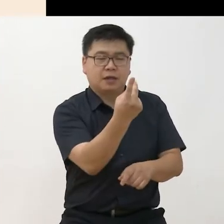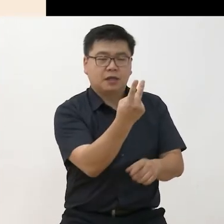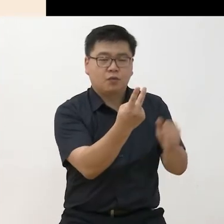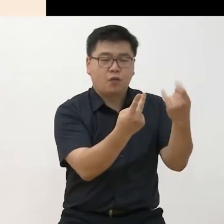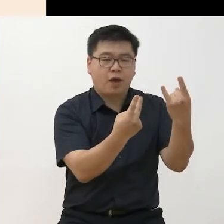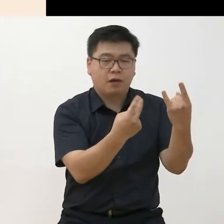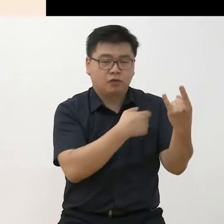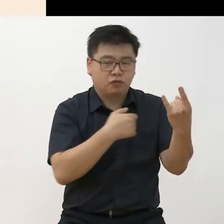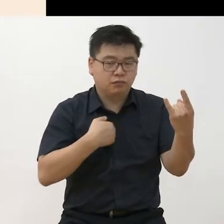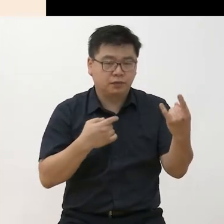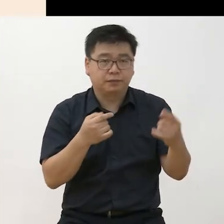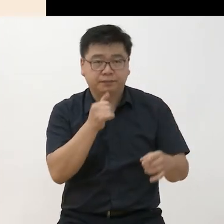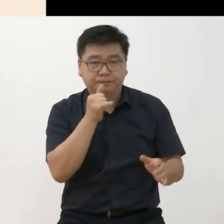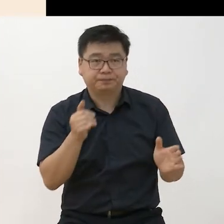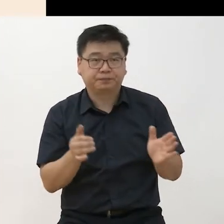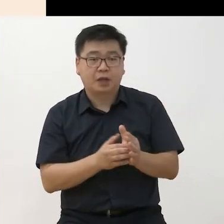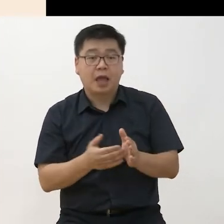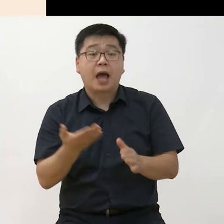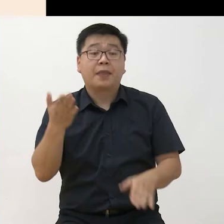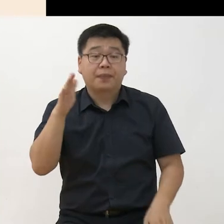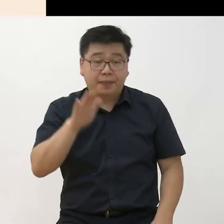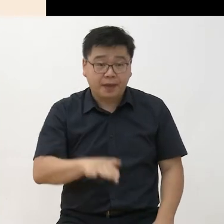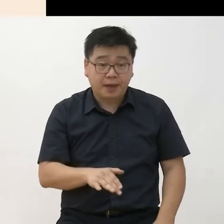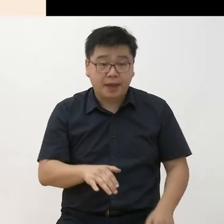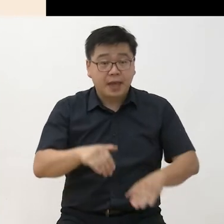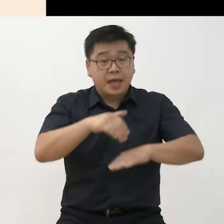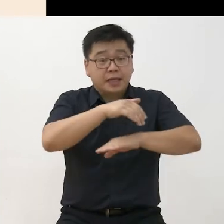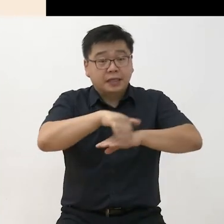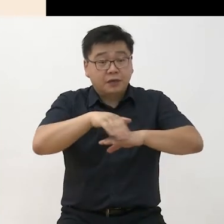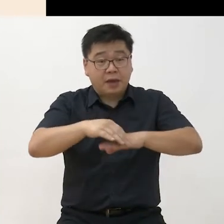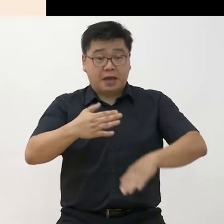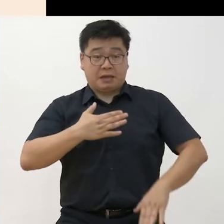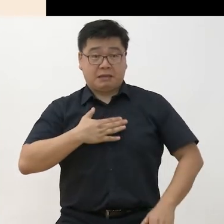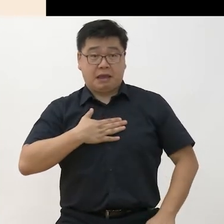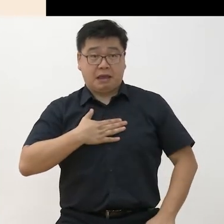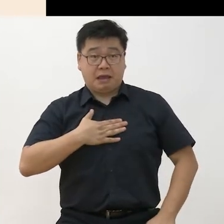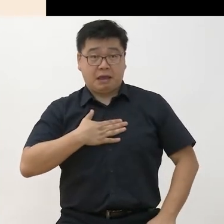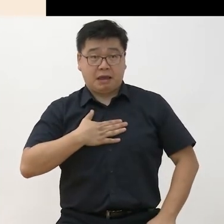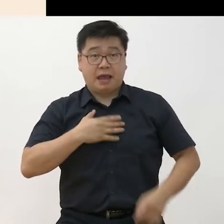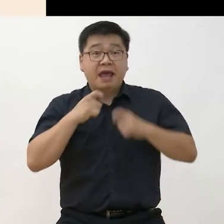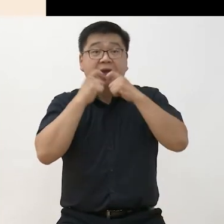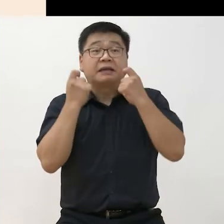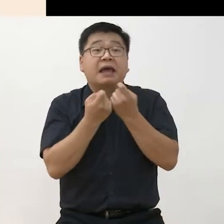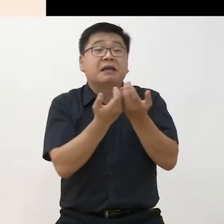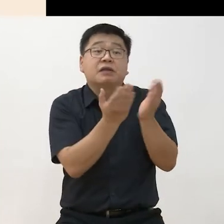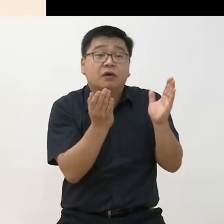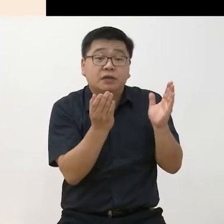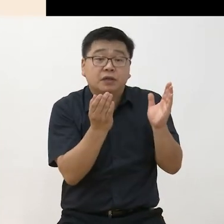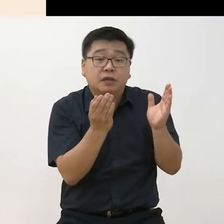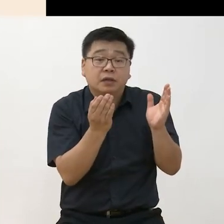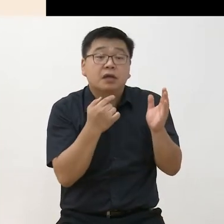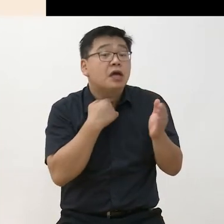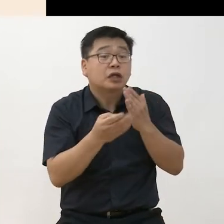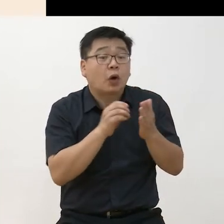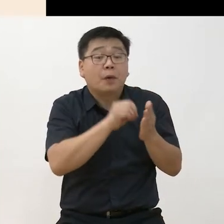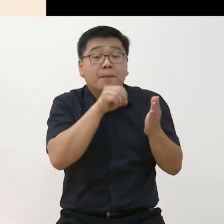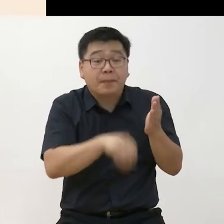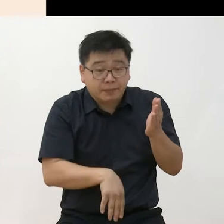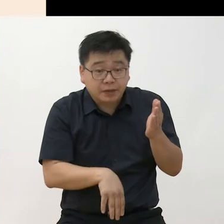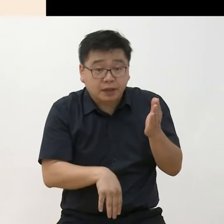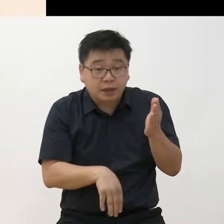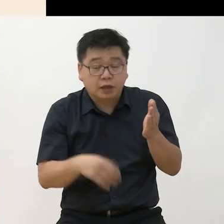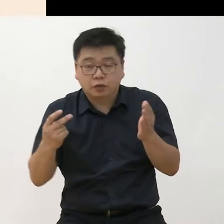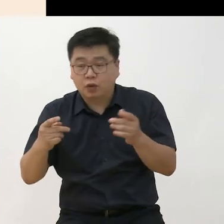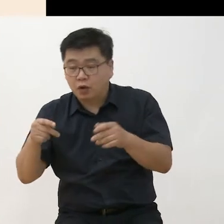자격을 완화했습니다. 다만 이제 기획자 본인의 개인전 기획은 실적에 포함되지 않습니다. 그리고